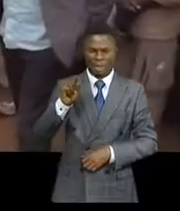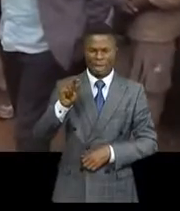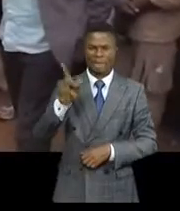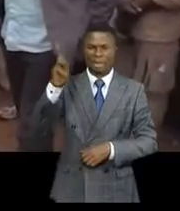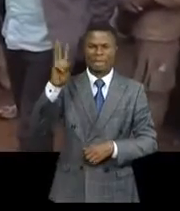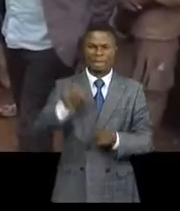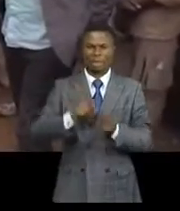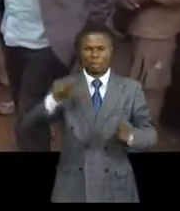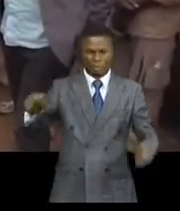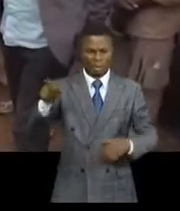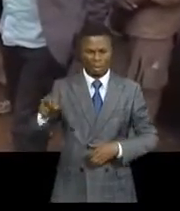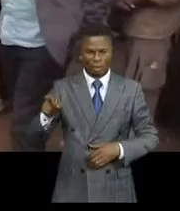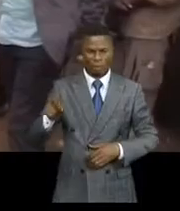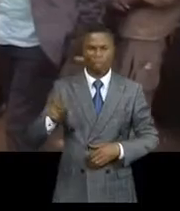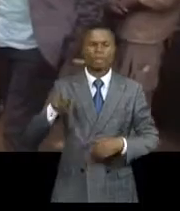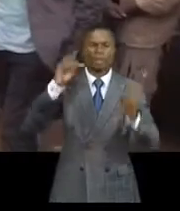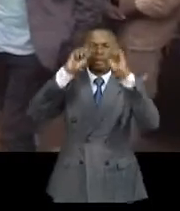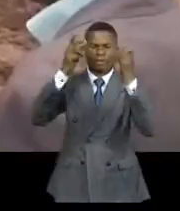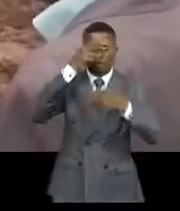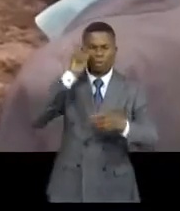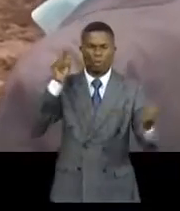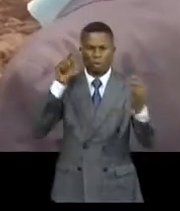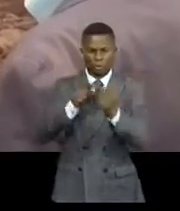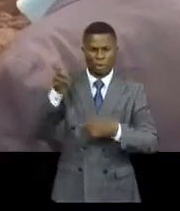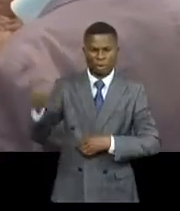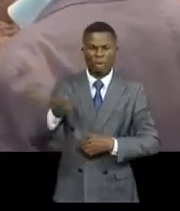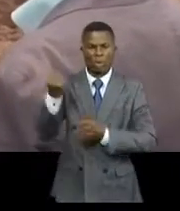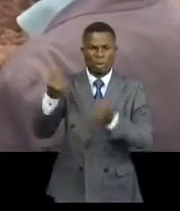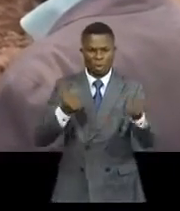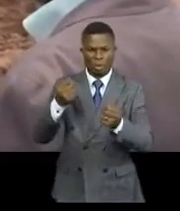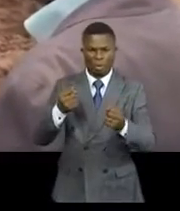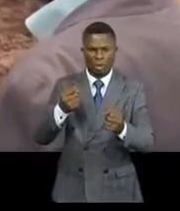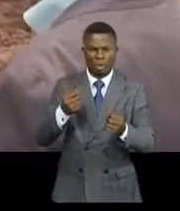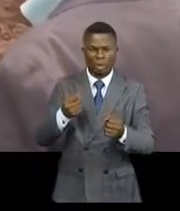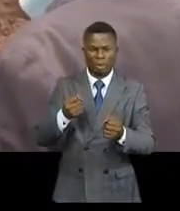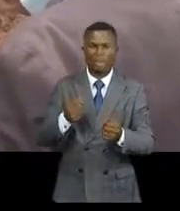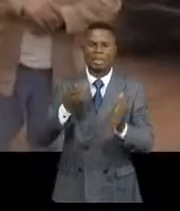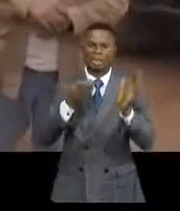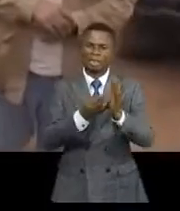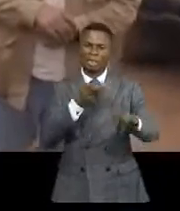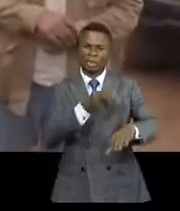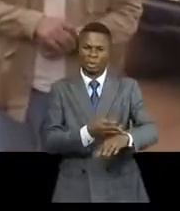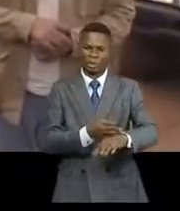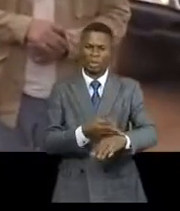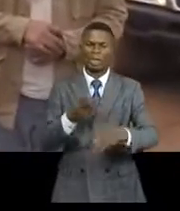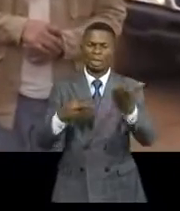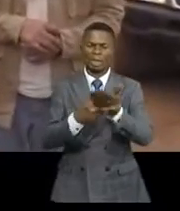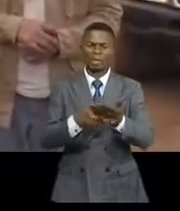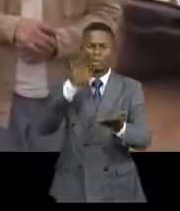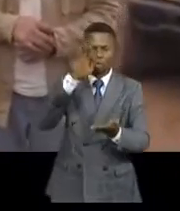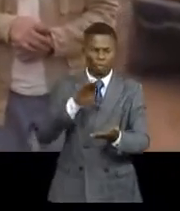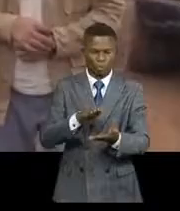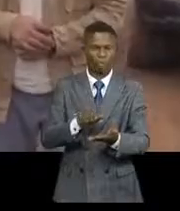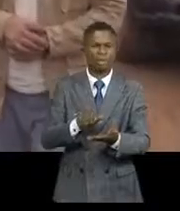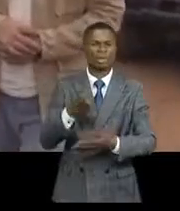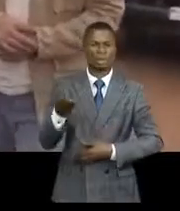de Kamituga. De Bukavu jusqu'à Kamituga, les véhicules font désormais 7 heures. Le prix des transports a été subitement revu à la